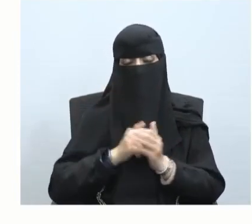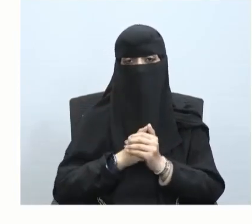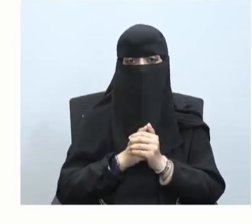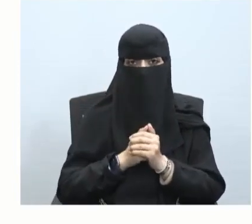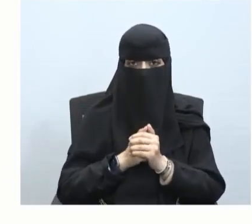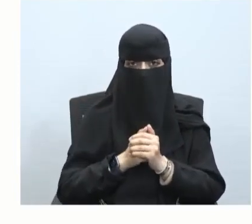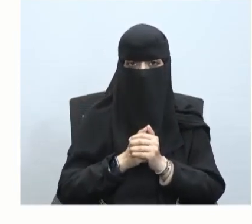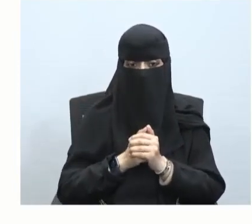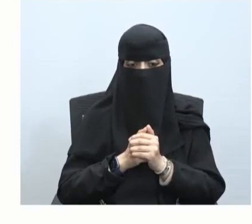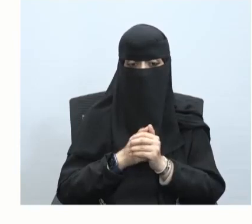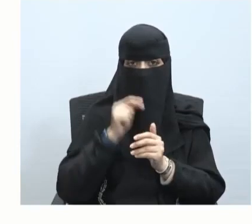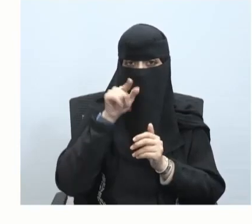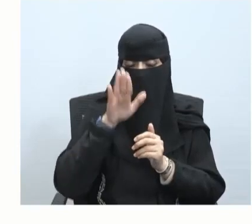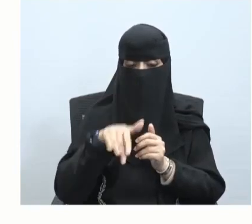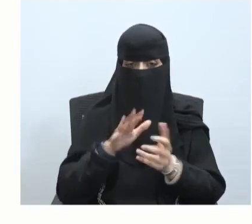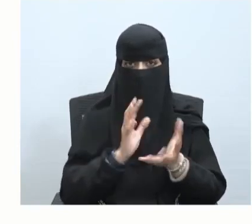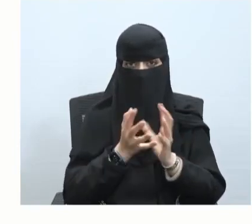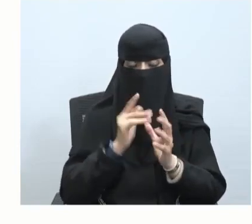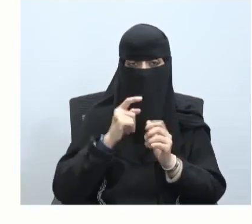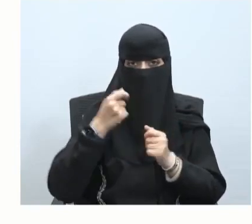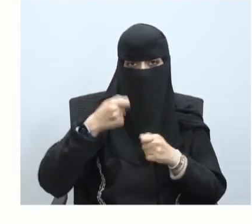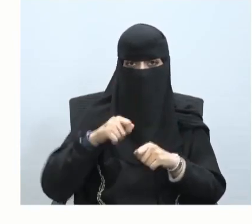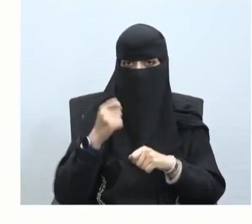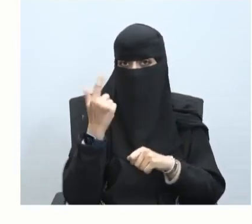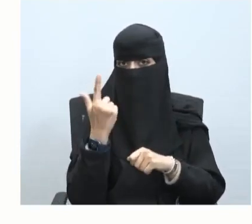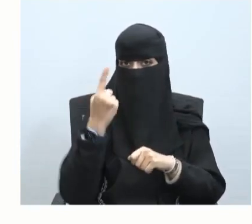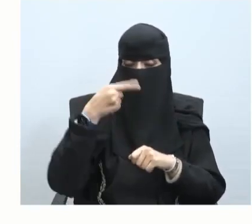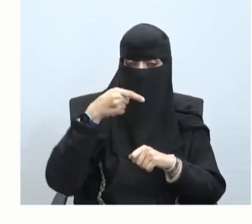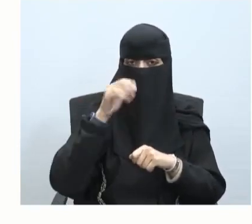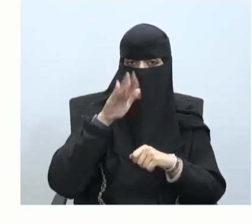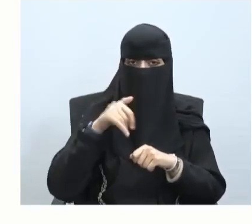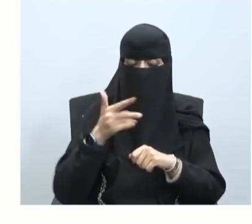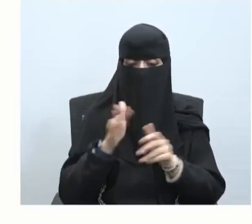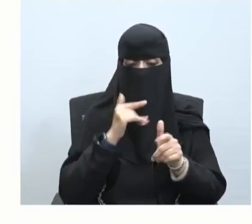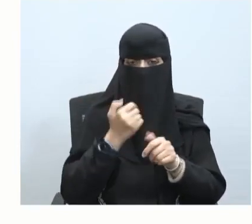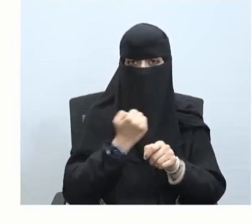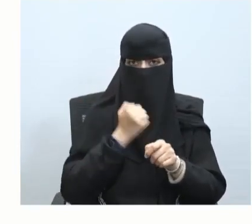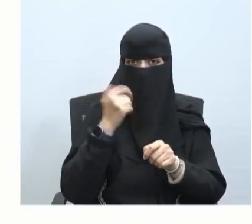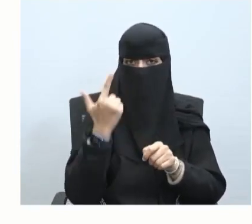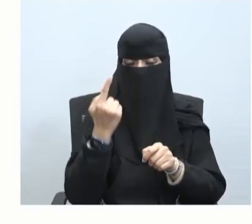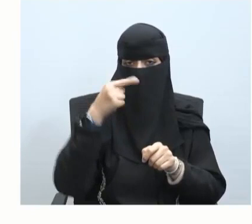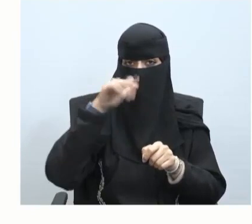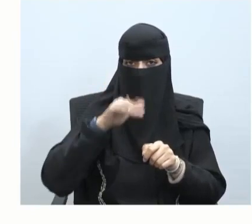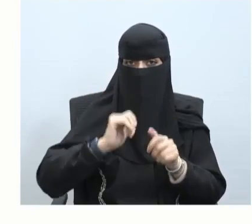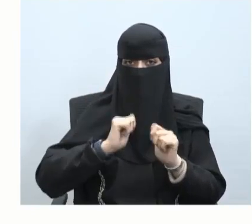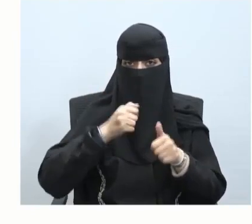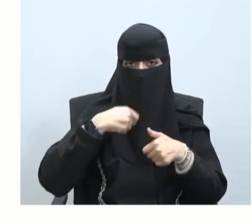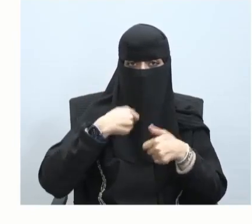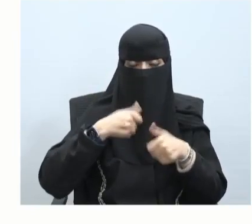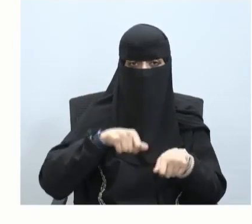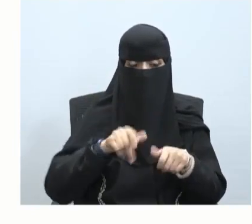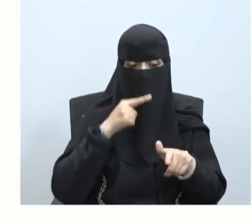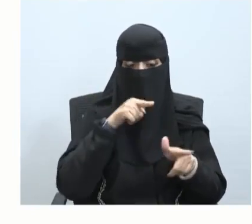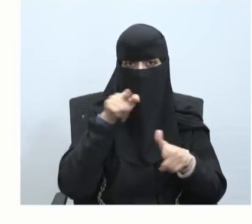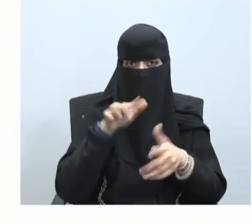هذه الحاجه وهنا الكره قيمتها 17 ريالا ومعي 17 ريالا اذا استطيع ان اشتري